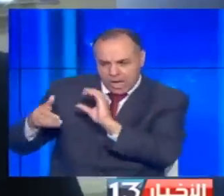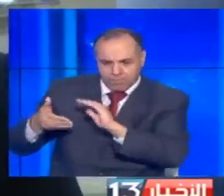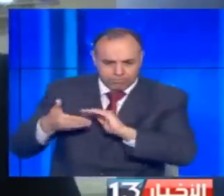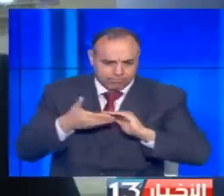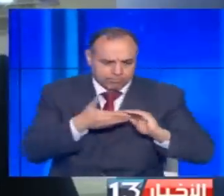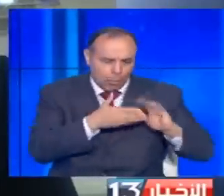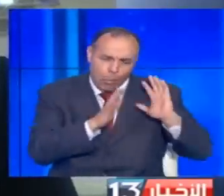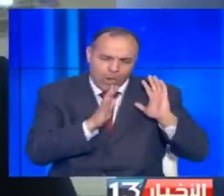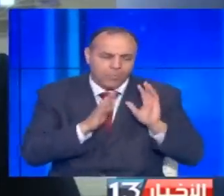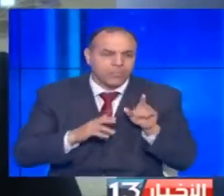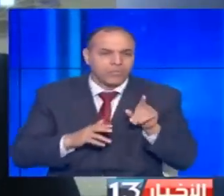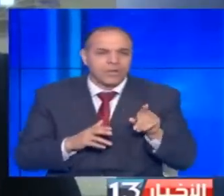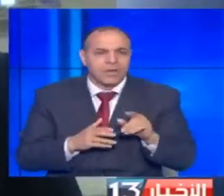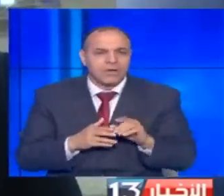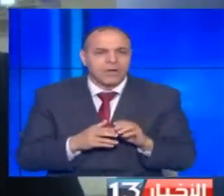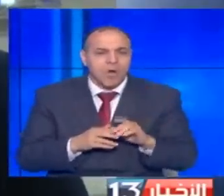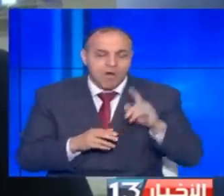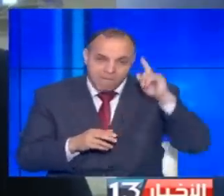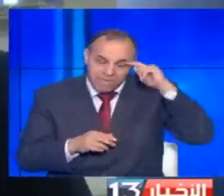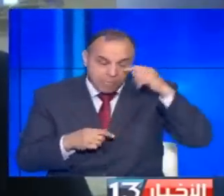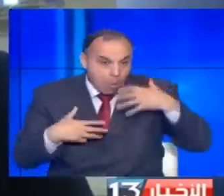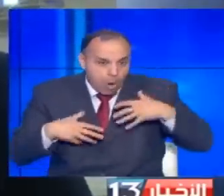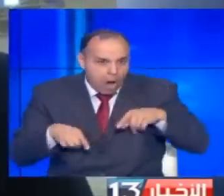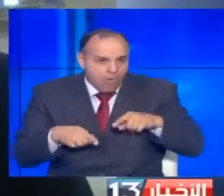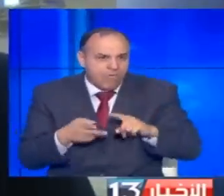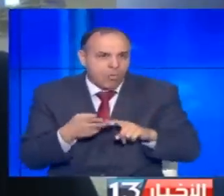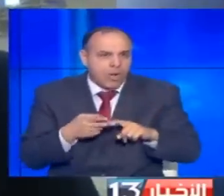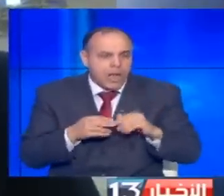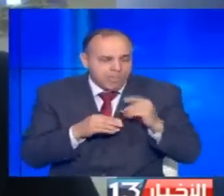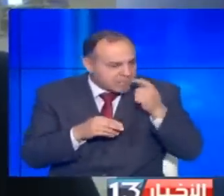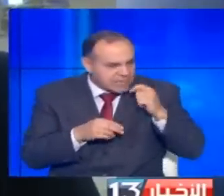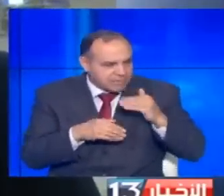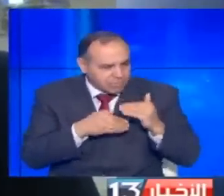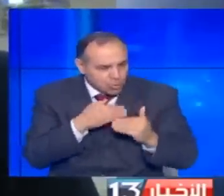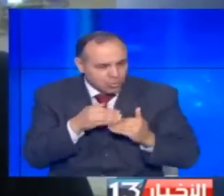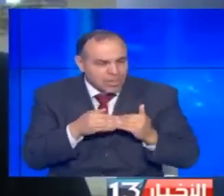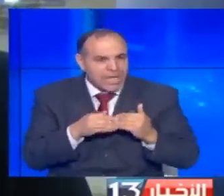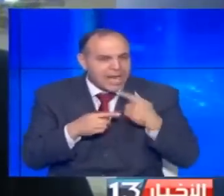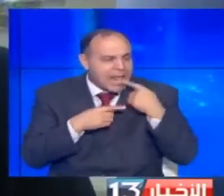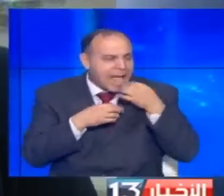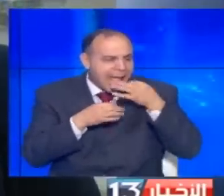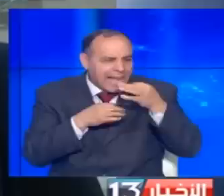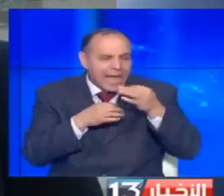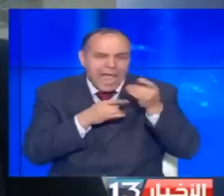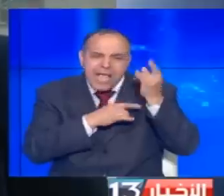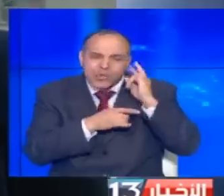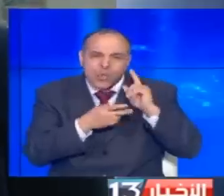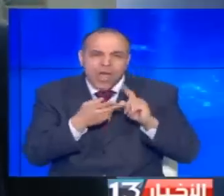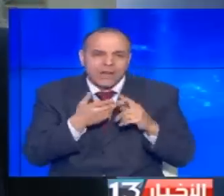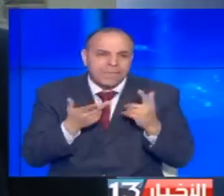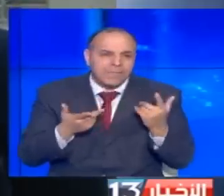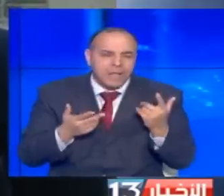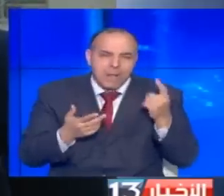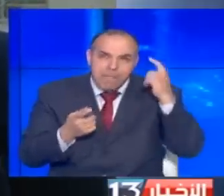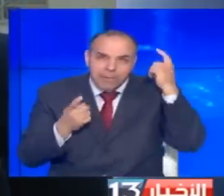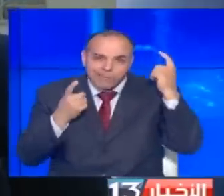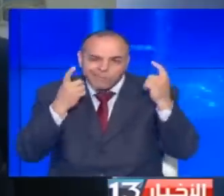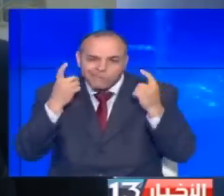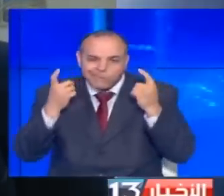بعد في المره بتفرض عليه شويه شويه بيجوز حكي حكي يعني بتاعتها وبعد